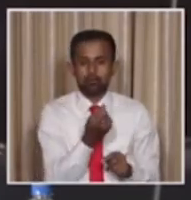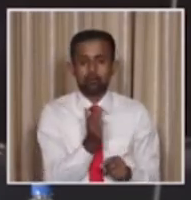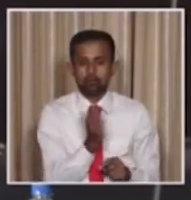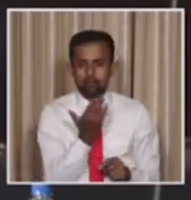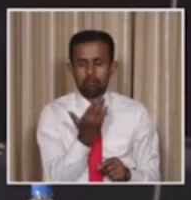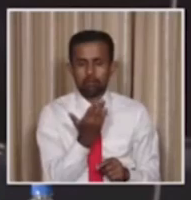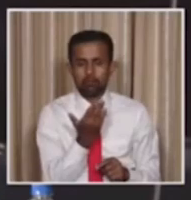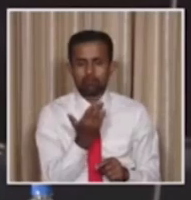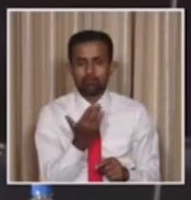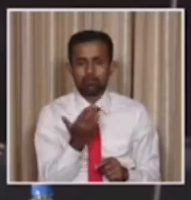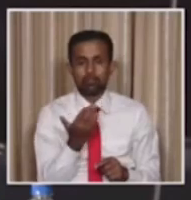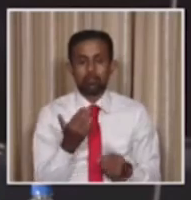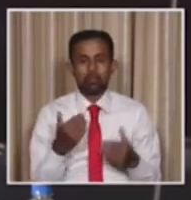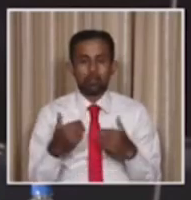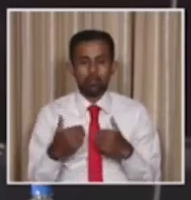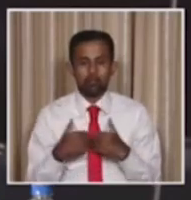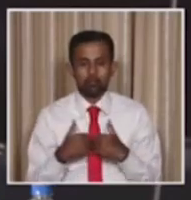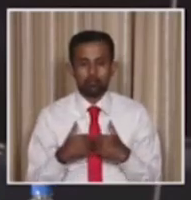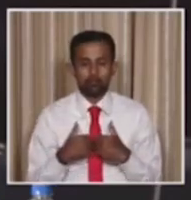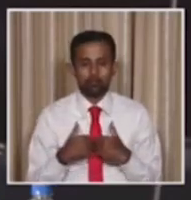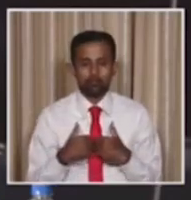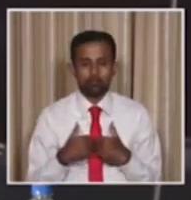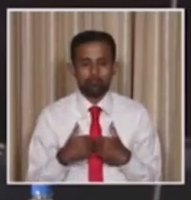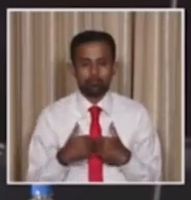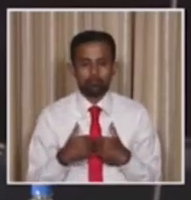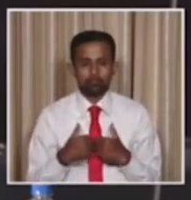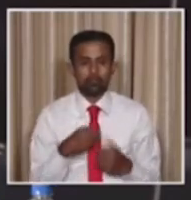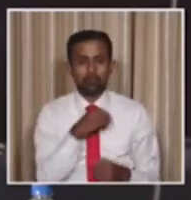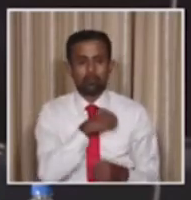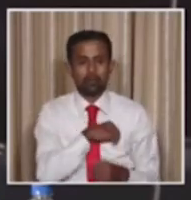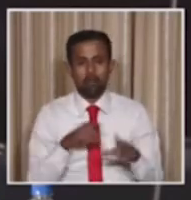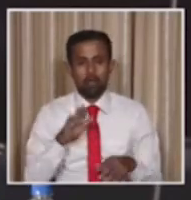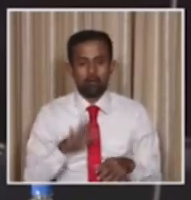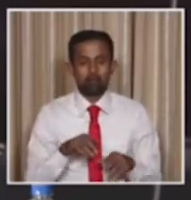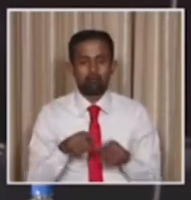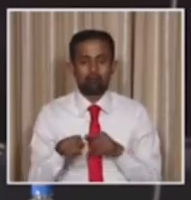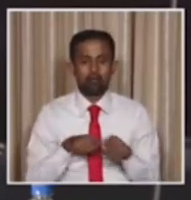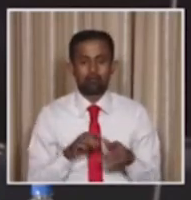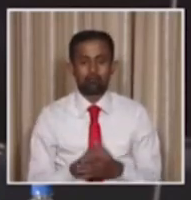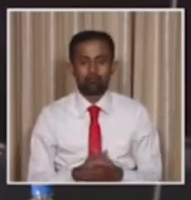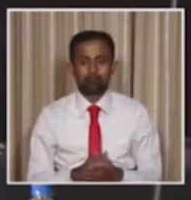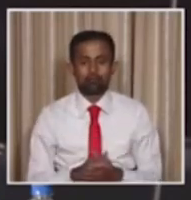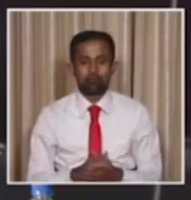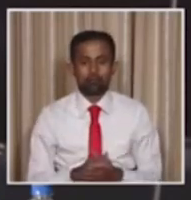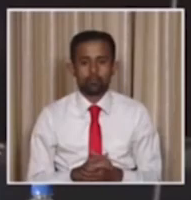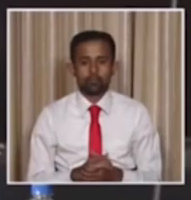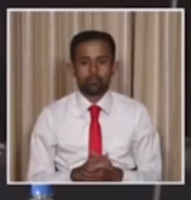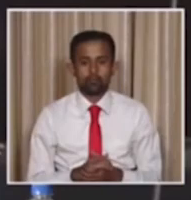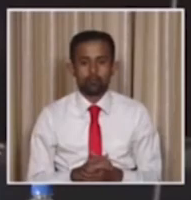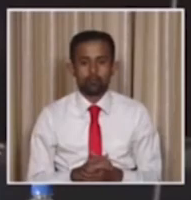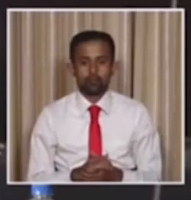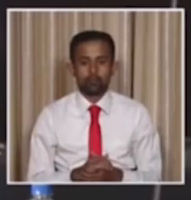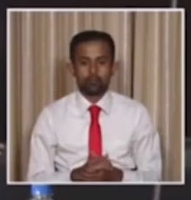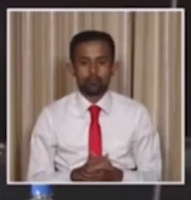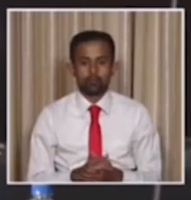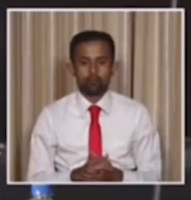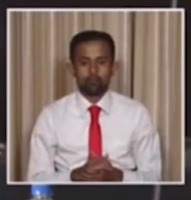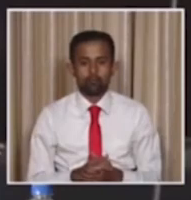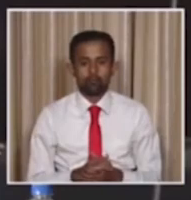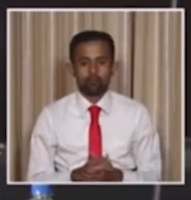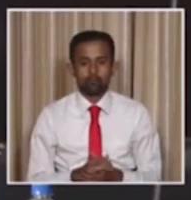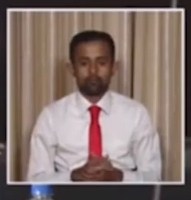அவர்கள் சொல்வதற்காக எத்தனிக்கின்றார்கள் என்பதையும் நான் இந்த நேரத்தில் தெரிவித்துக் கொள்ள விரும்புகின்றேன். இந்த டன்சினன் ரோடு என்பது மிக மோசமான